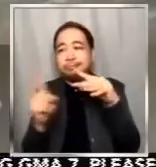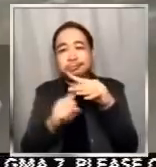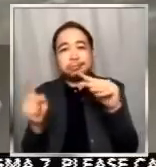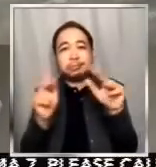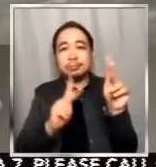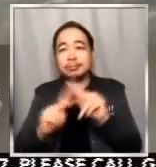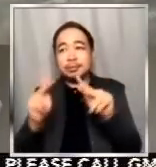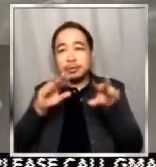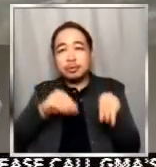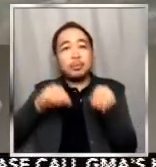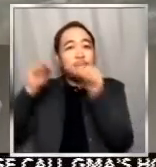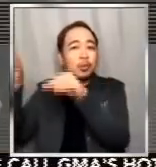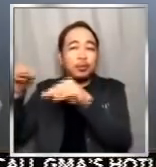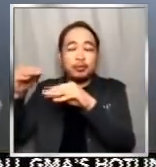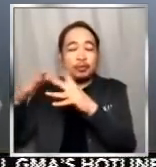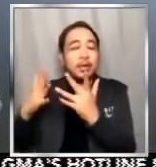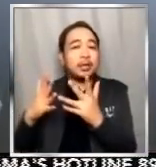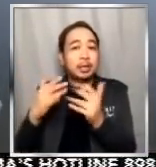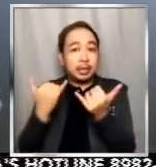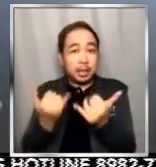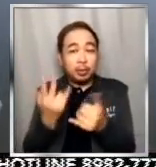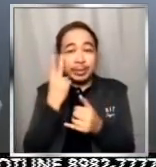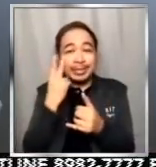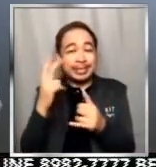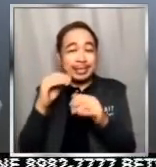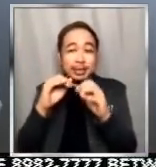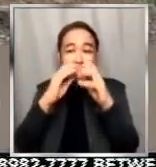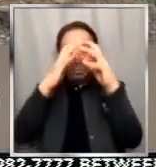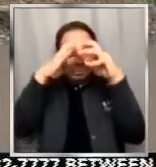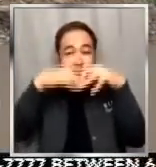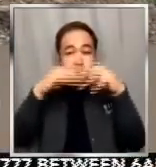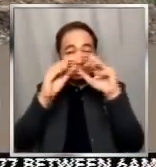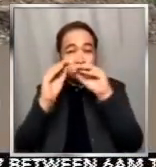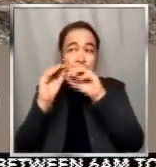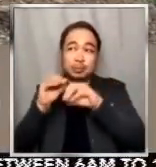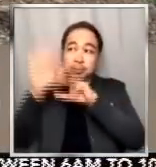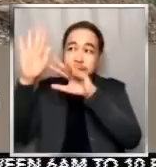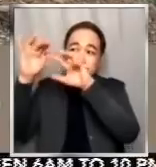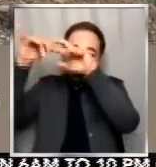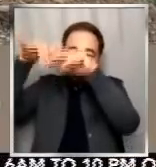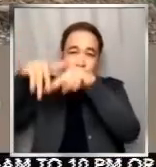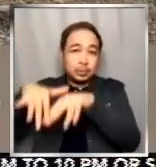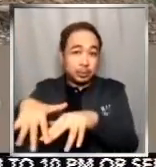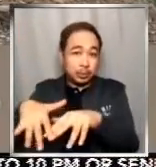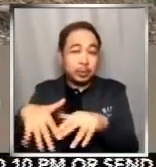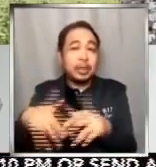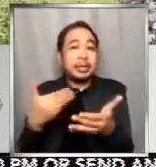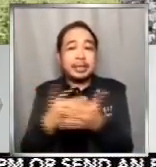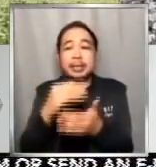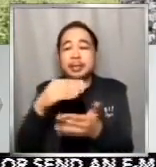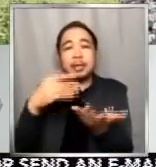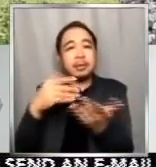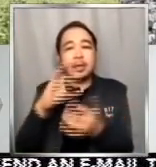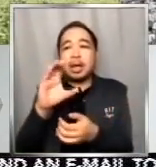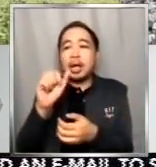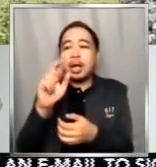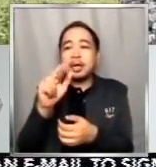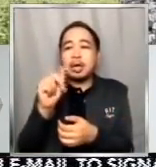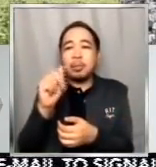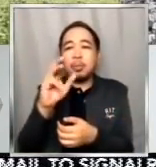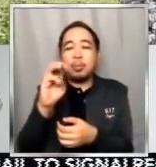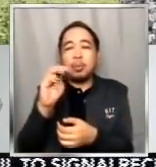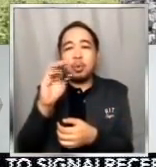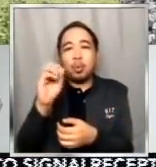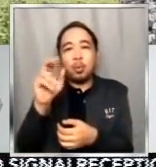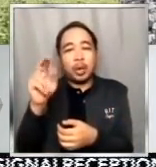lugar. Makikita rin ang mga landslides sa daan sa pagitan ng Gihalo Port at sa mismong poblasyon ng karamuan. Nabuwala mga puno sa